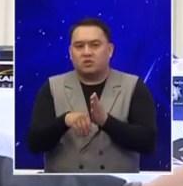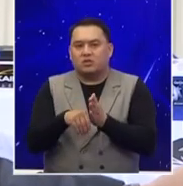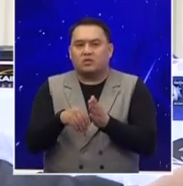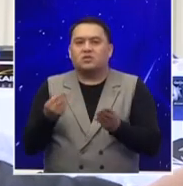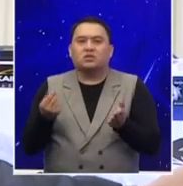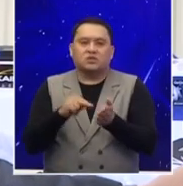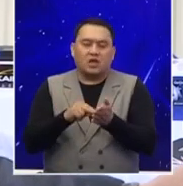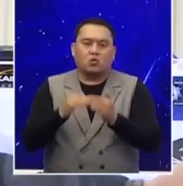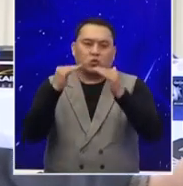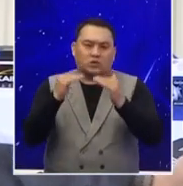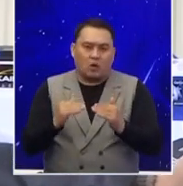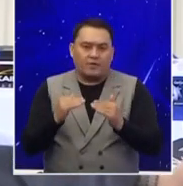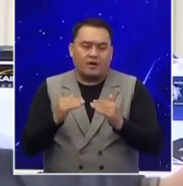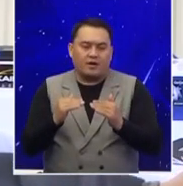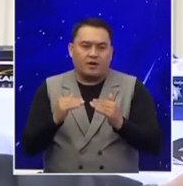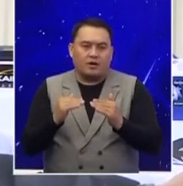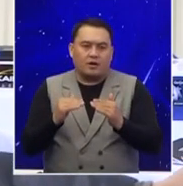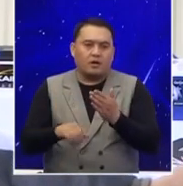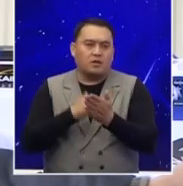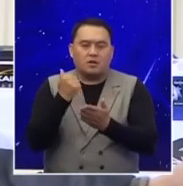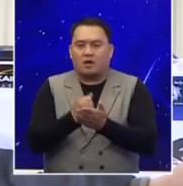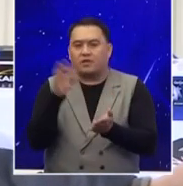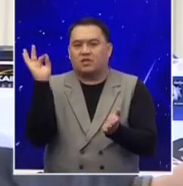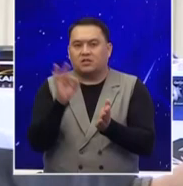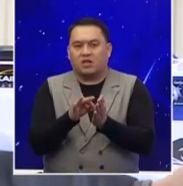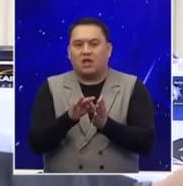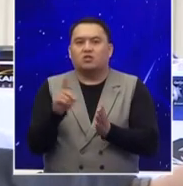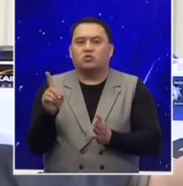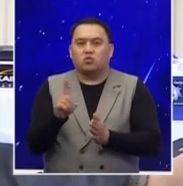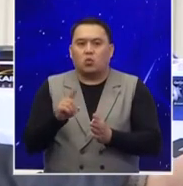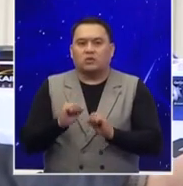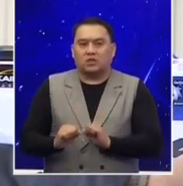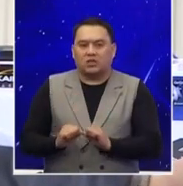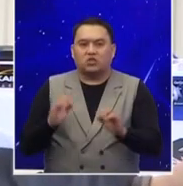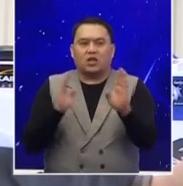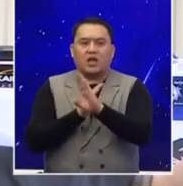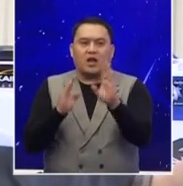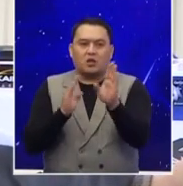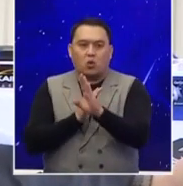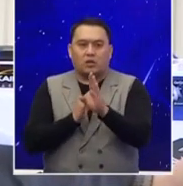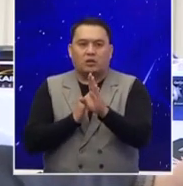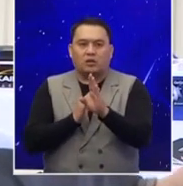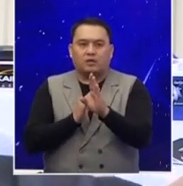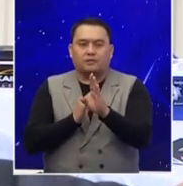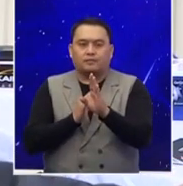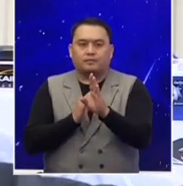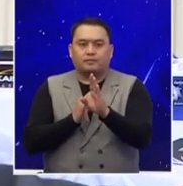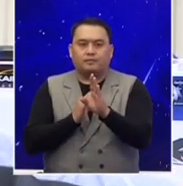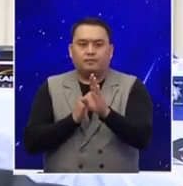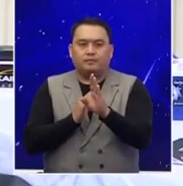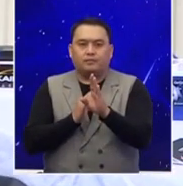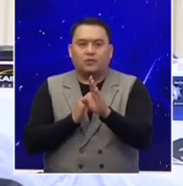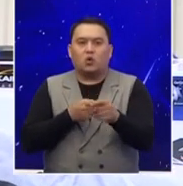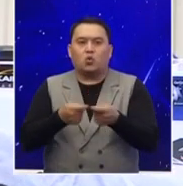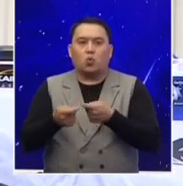себестоимость. Также самое главное, основная цель, что идет именно защита экологии. То есть, так скажем,